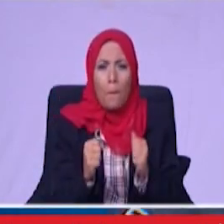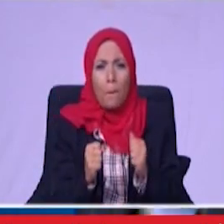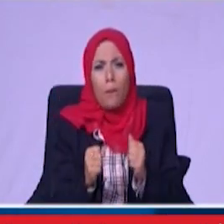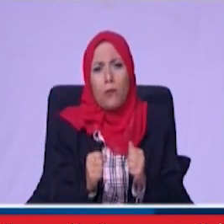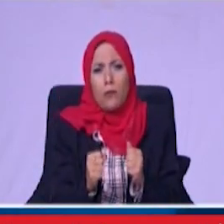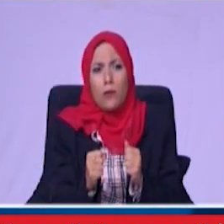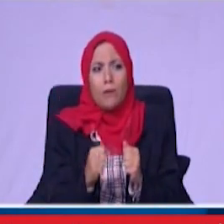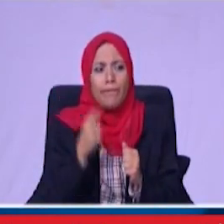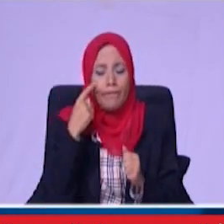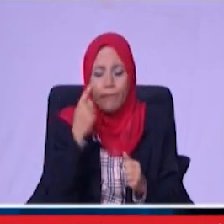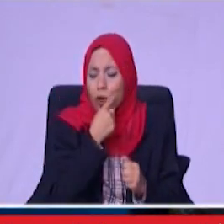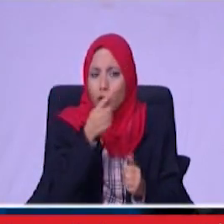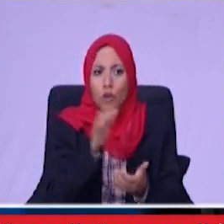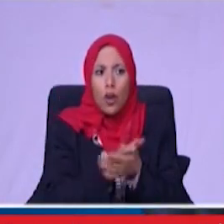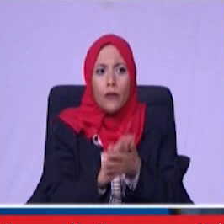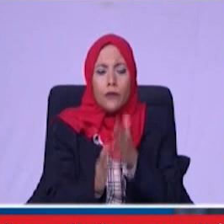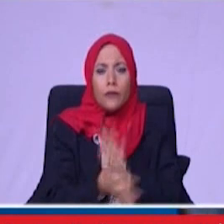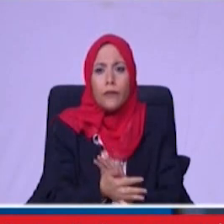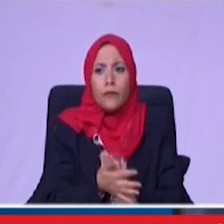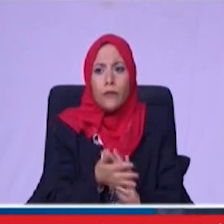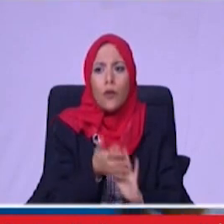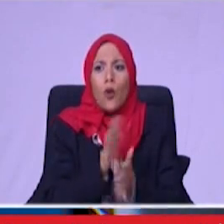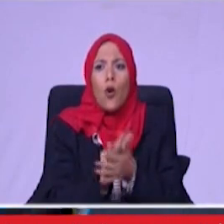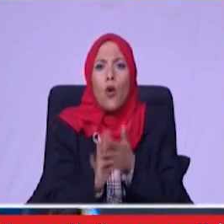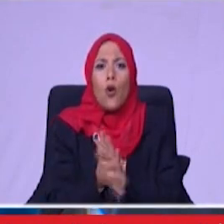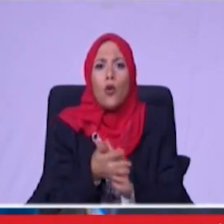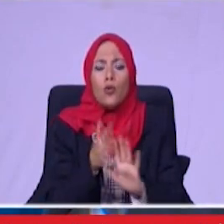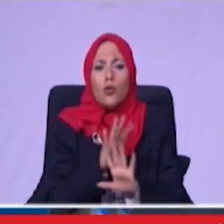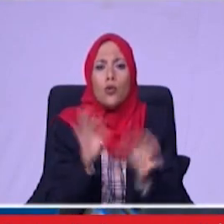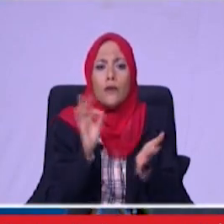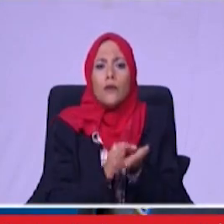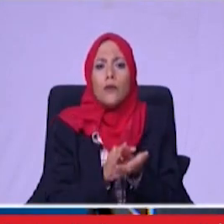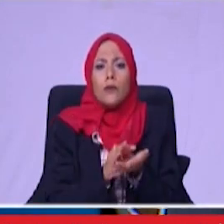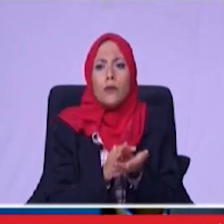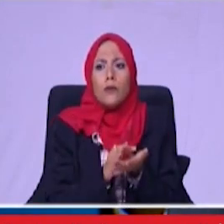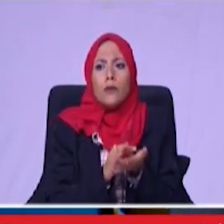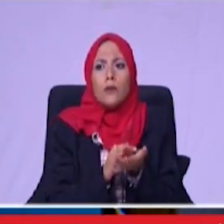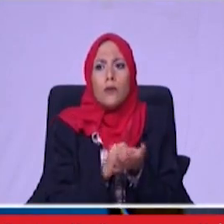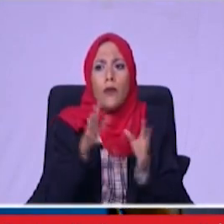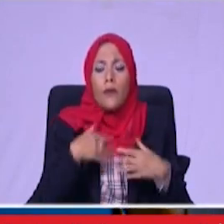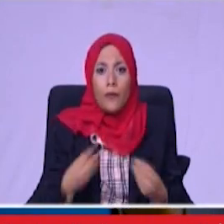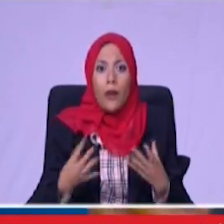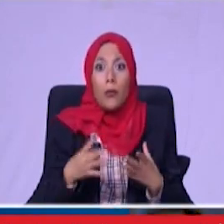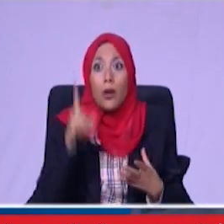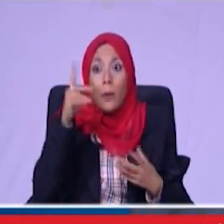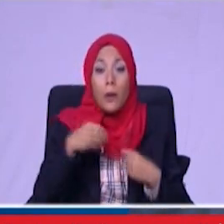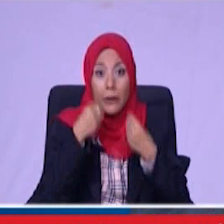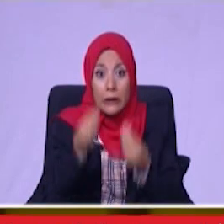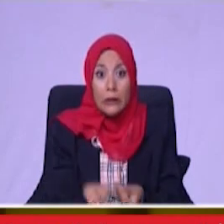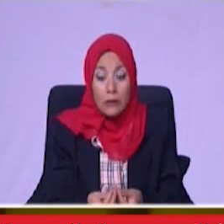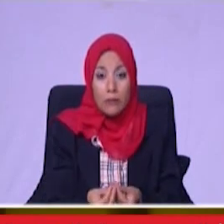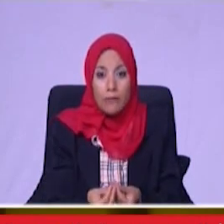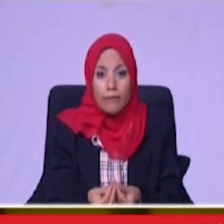ما حدش شايف خالص من لم يجعل له له نورا فما له من نور فجاه تلاقي حضرتك ربنا مدي لك نور